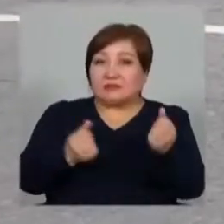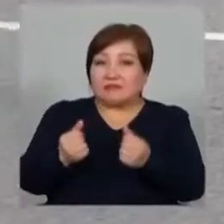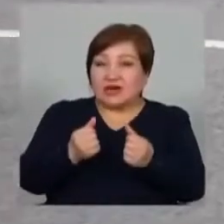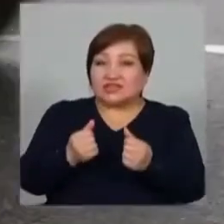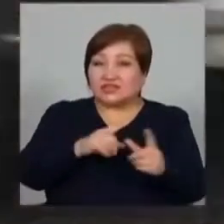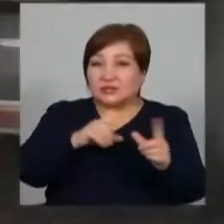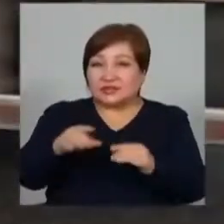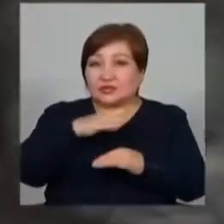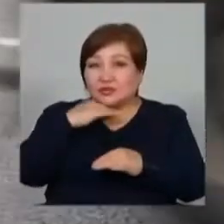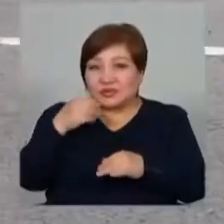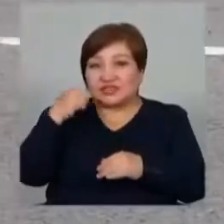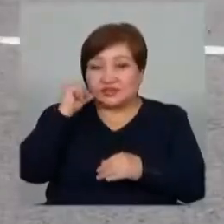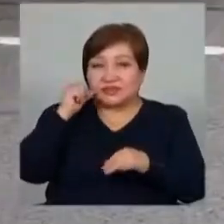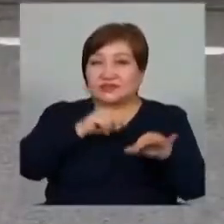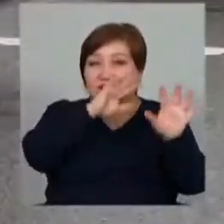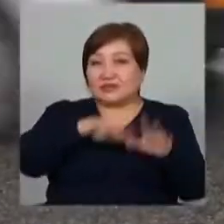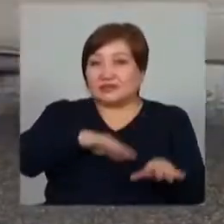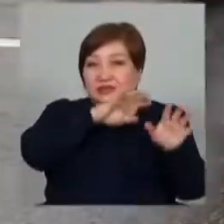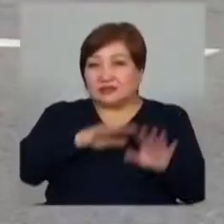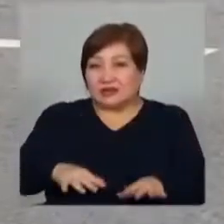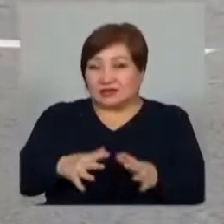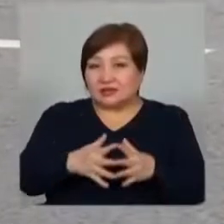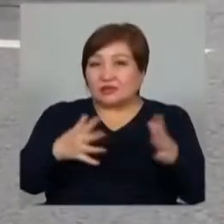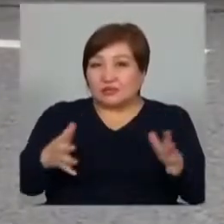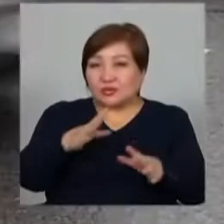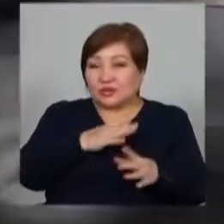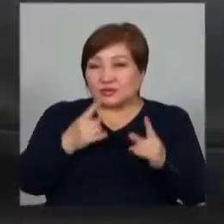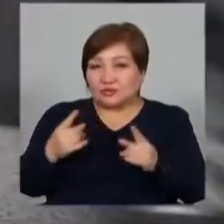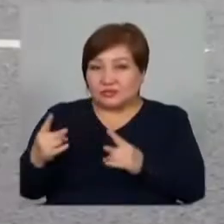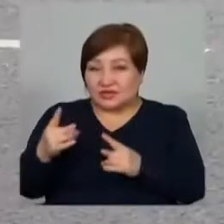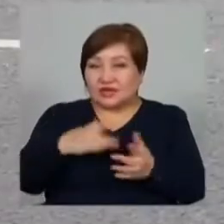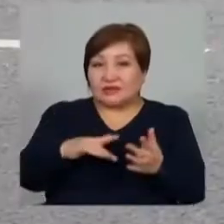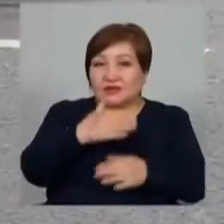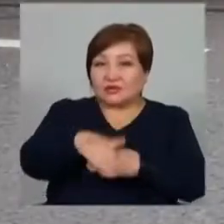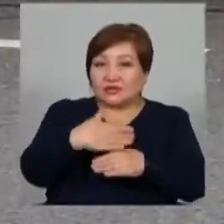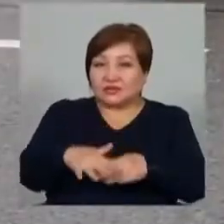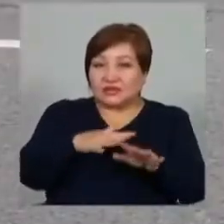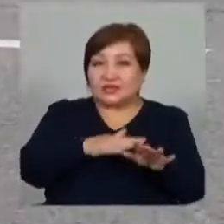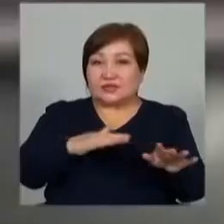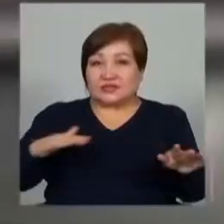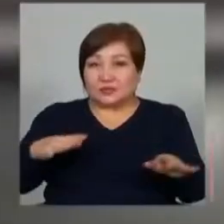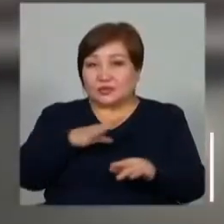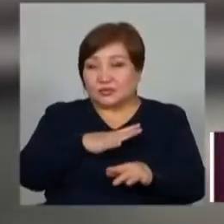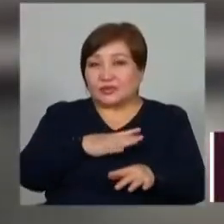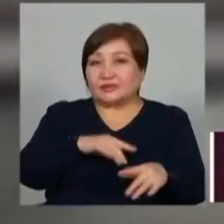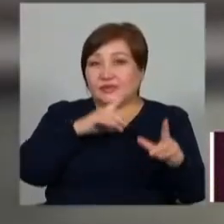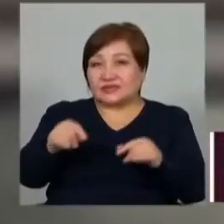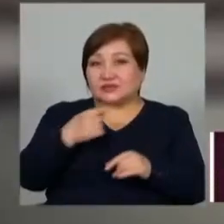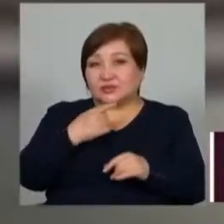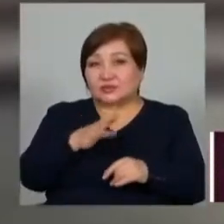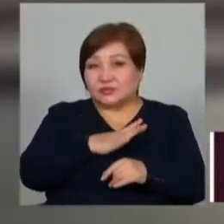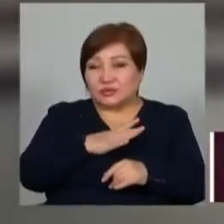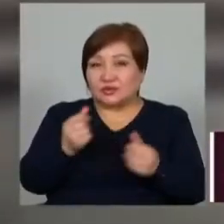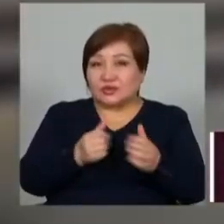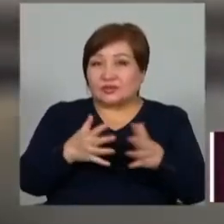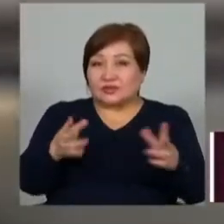бері жауған қалың қар әсерінен қала көшелерінде кептеліс болып, жүріс-тұрыс біраз қиындап тұр. Көлік апатының басым бөлігі